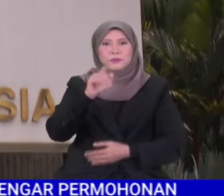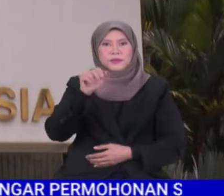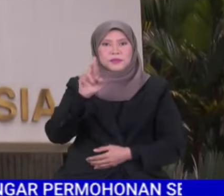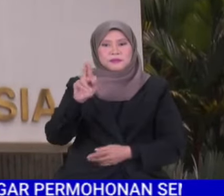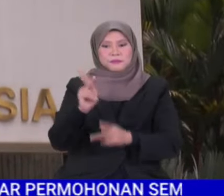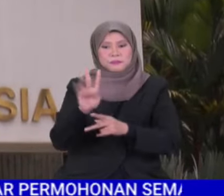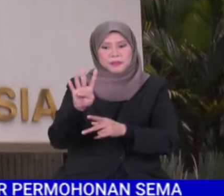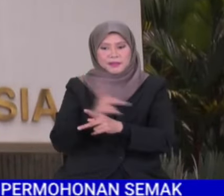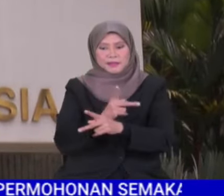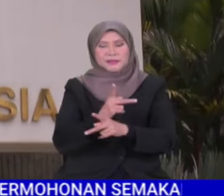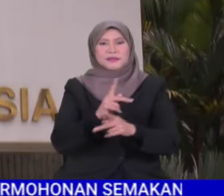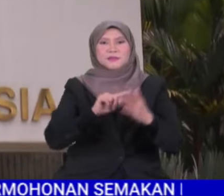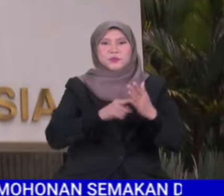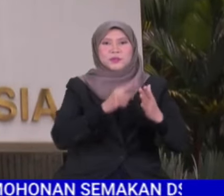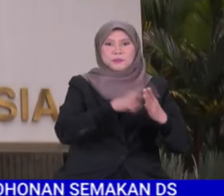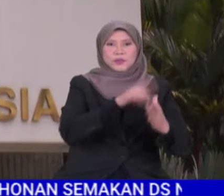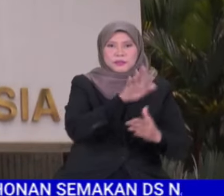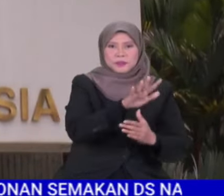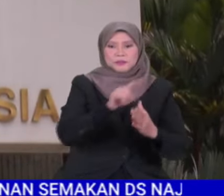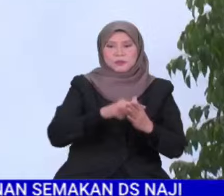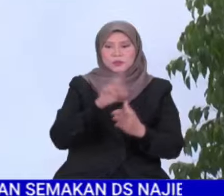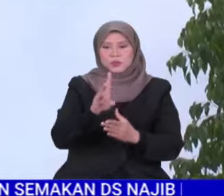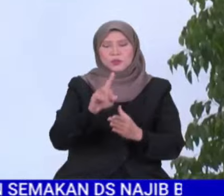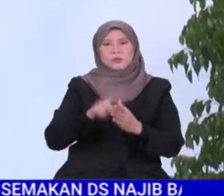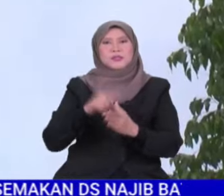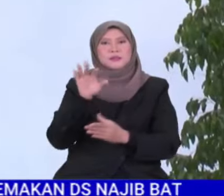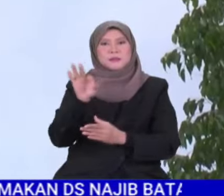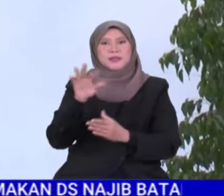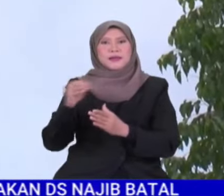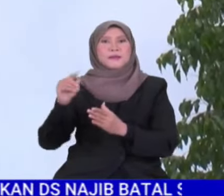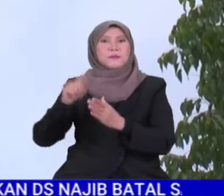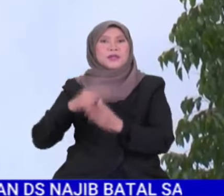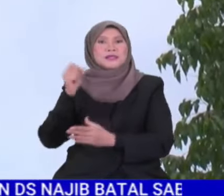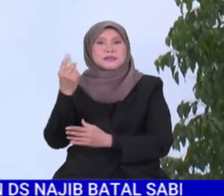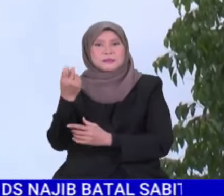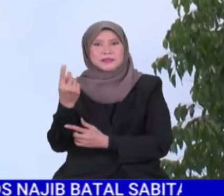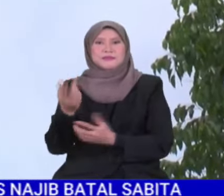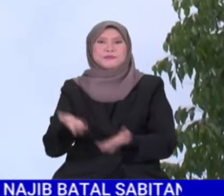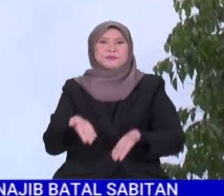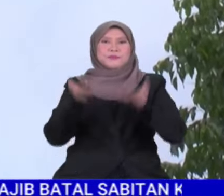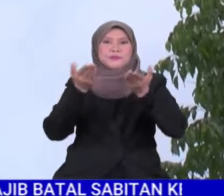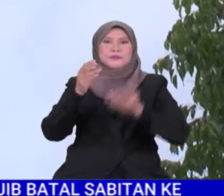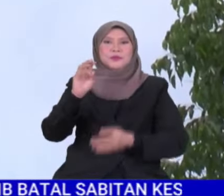4 kali berturut-turut bermula Mei, Julai, September dan November.